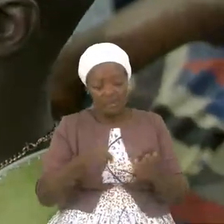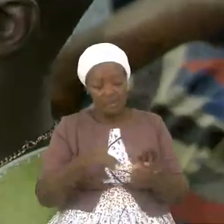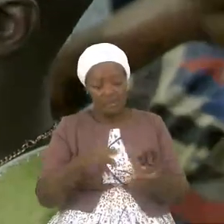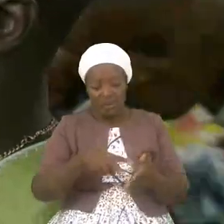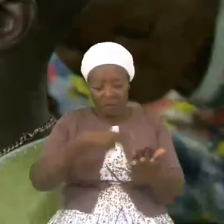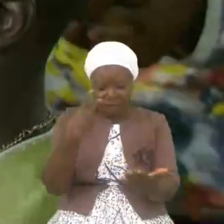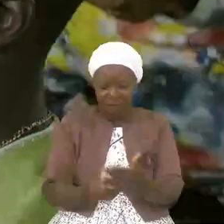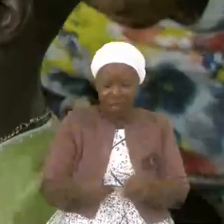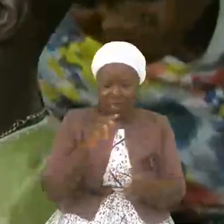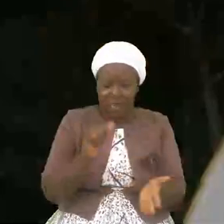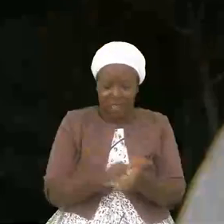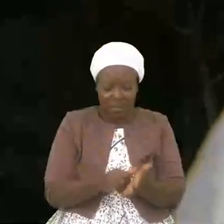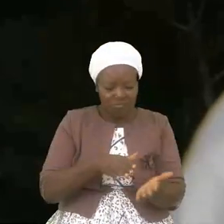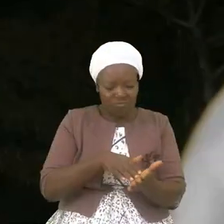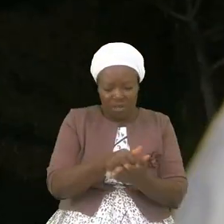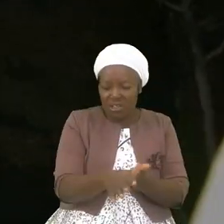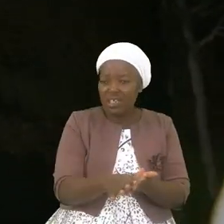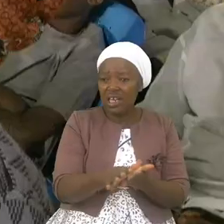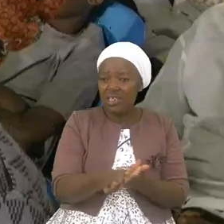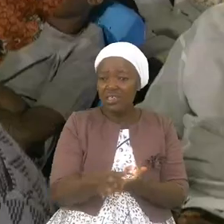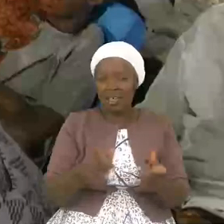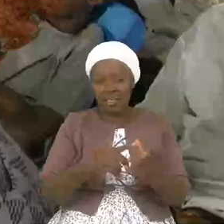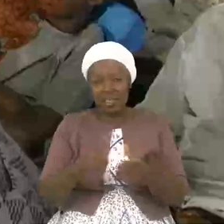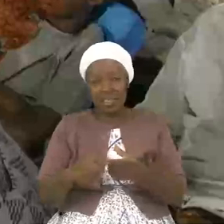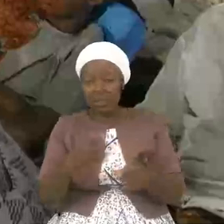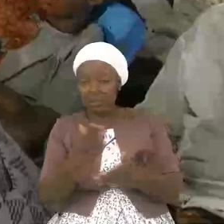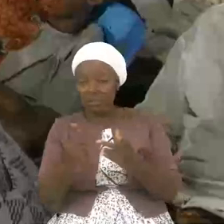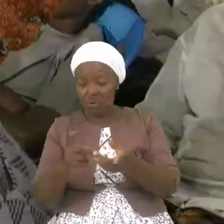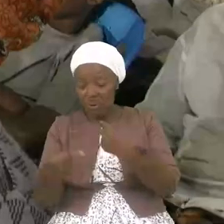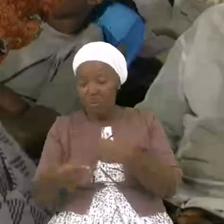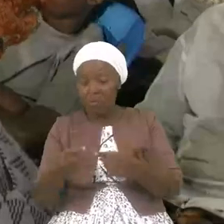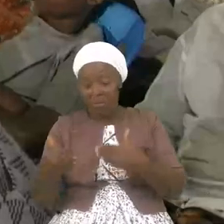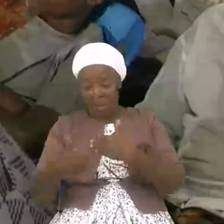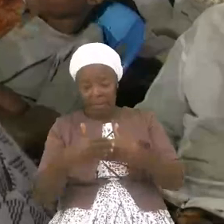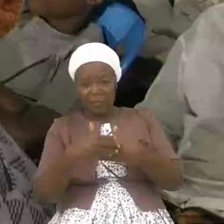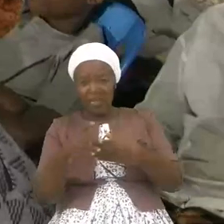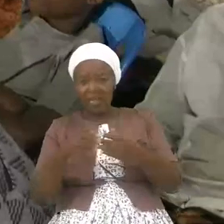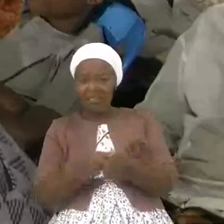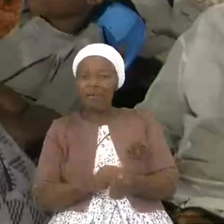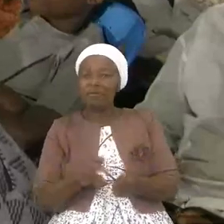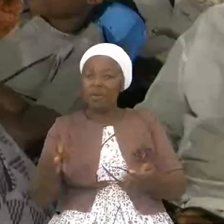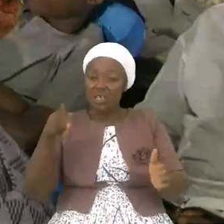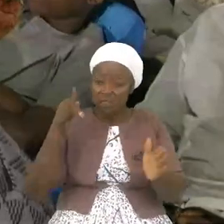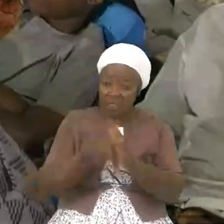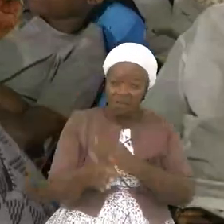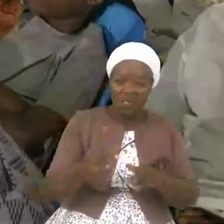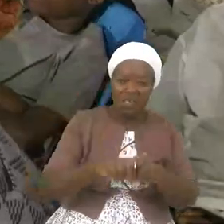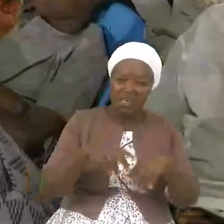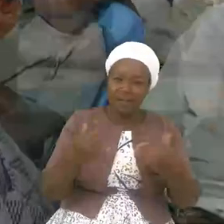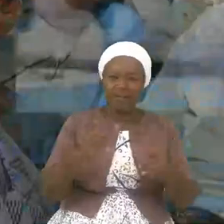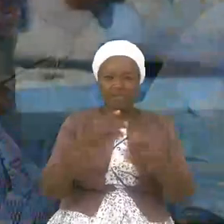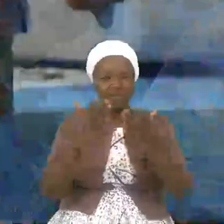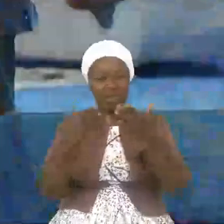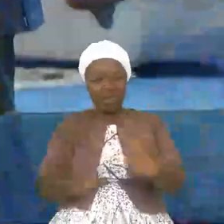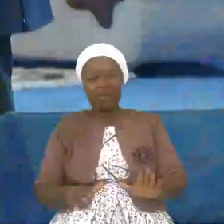comme ça, quelqu'un viendra derrière toi, va te passer dessus et t'es parti. Et où